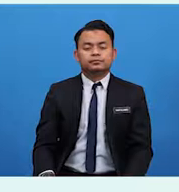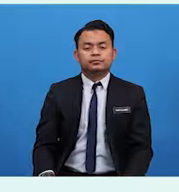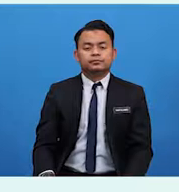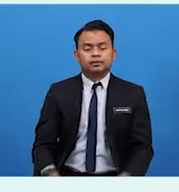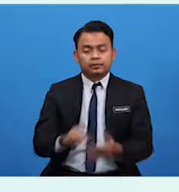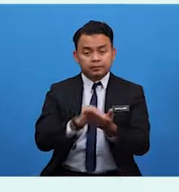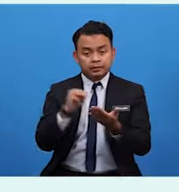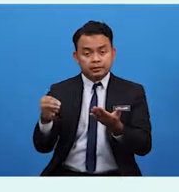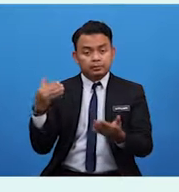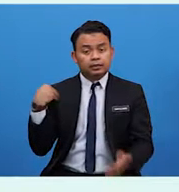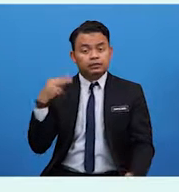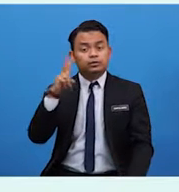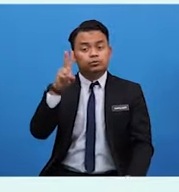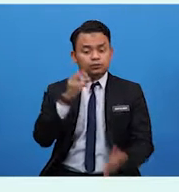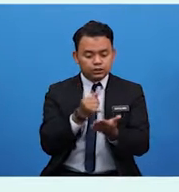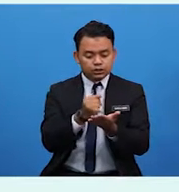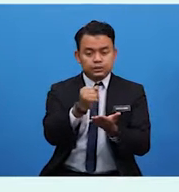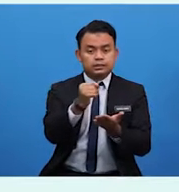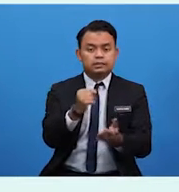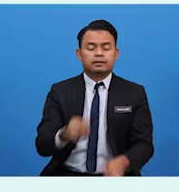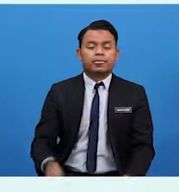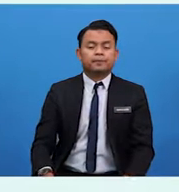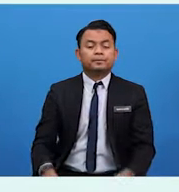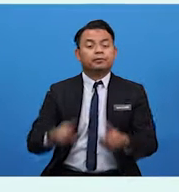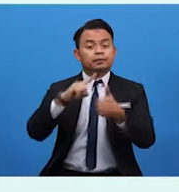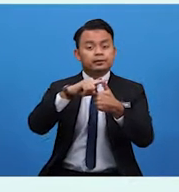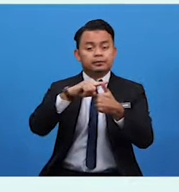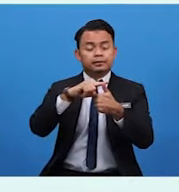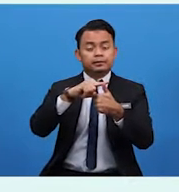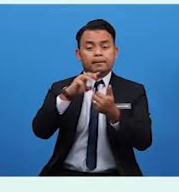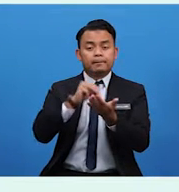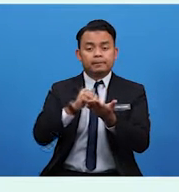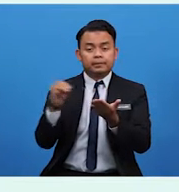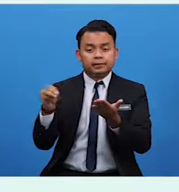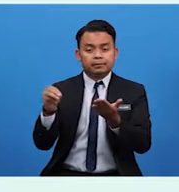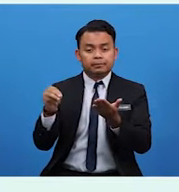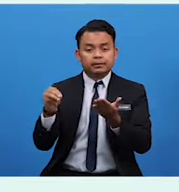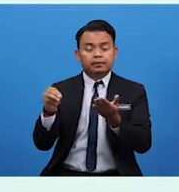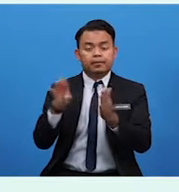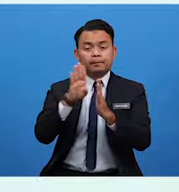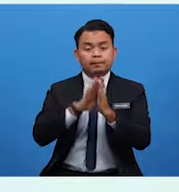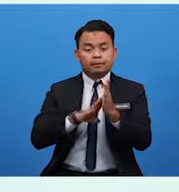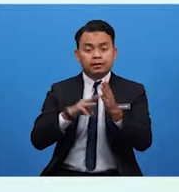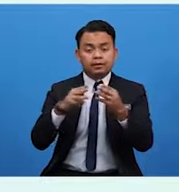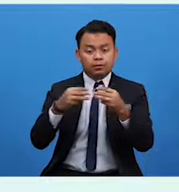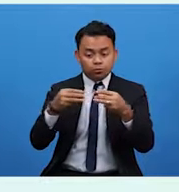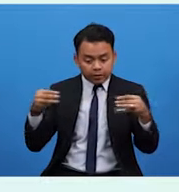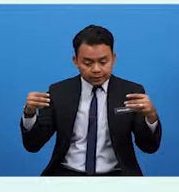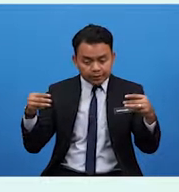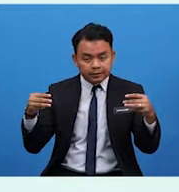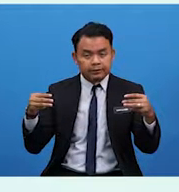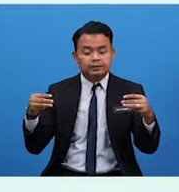Medium terbagi kepada dua jenis, iaitu medium berwire dan medium tanpa wire.